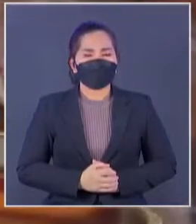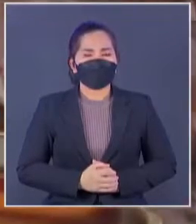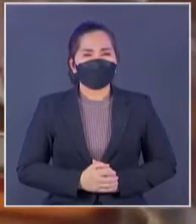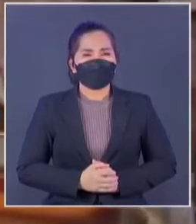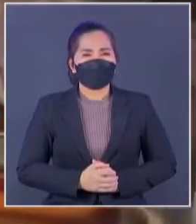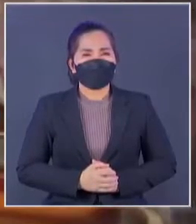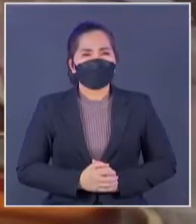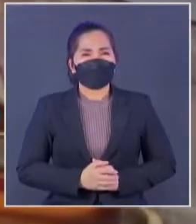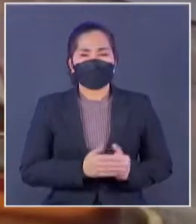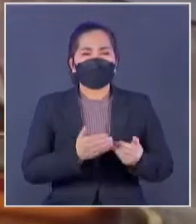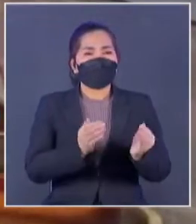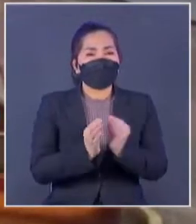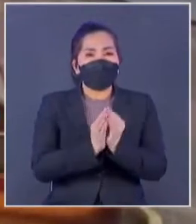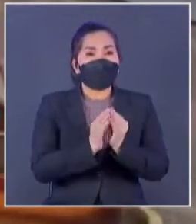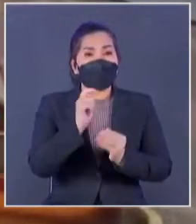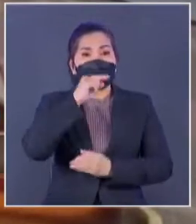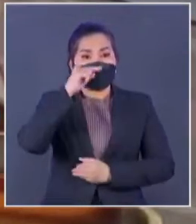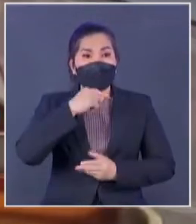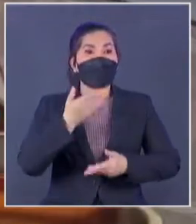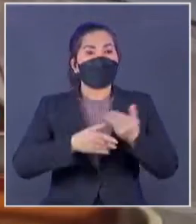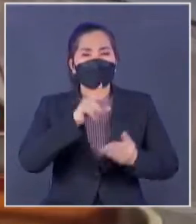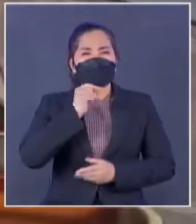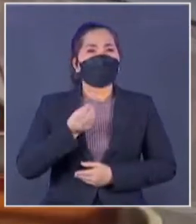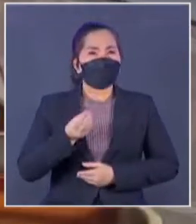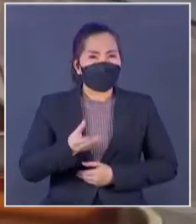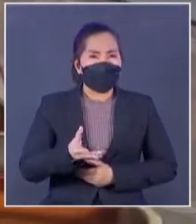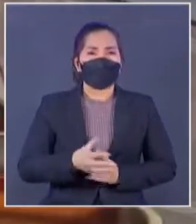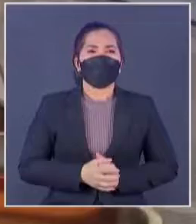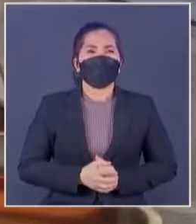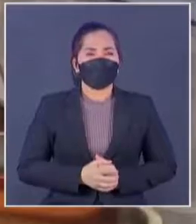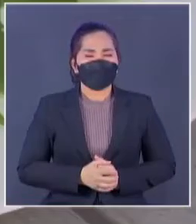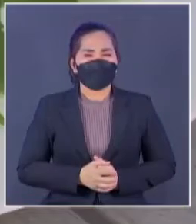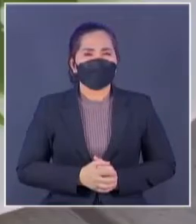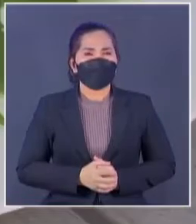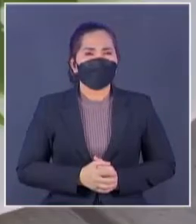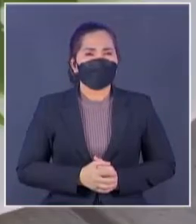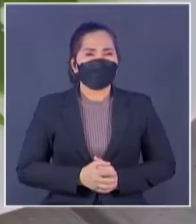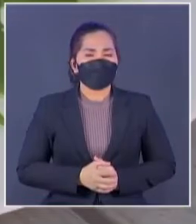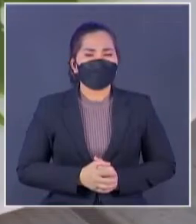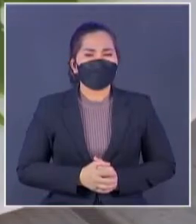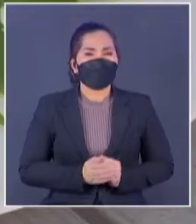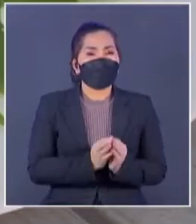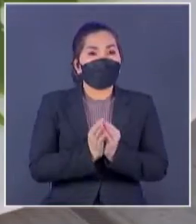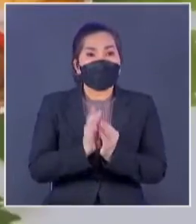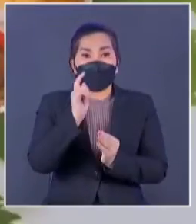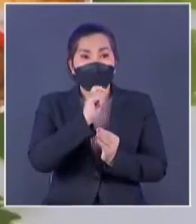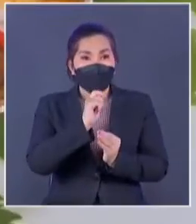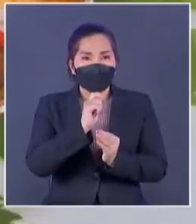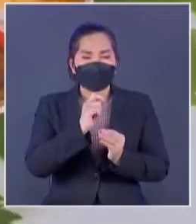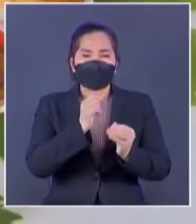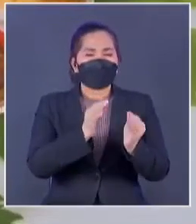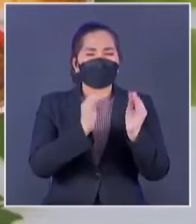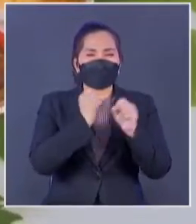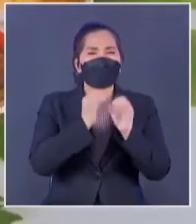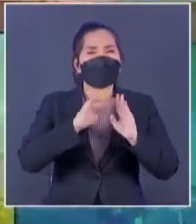ล้วก็หาขายอาหารไทยๆนะไก่ทอดชุบแป้งอะไรอย่างเง ี้ ย ใช่ครับใช่ครับ เนาะ แล้วตอนที่ทำกับข้าวอยู่ที่บ้านก็ทำแบบไทย